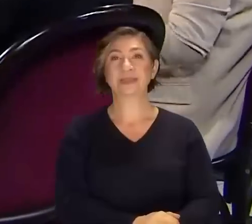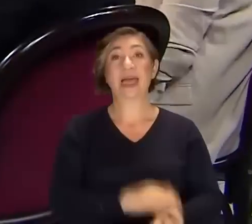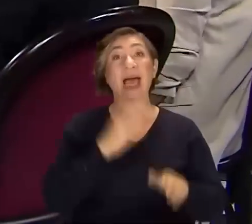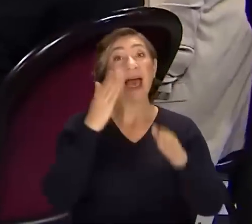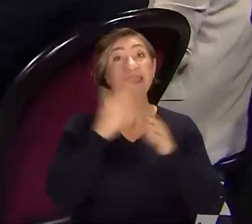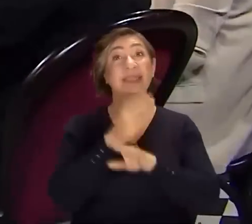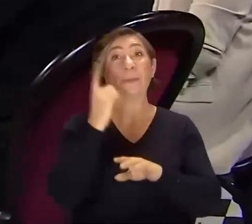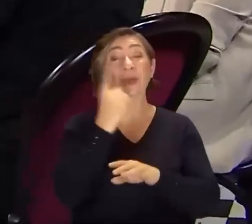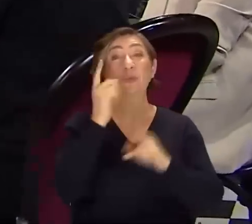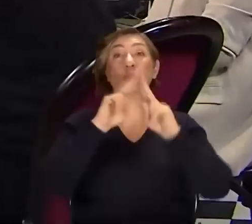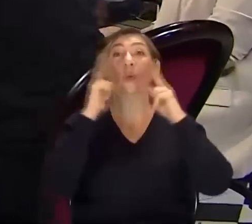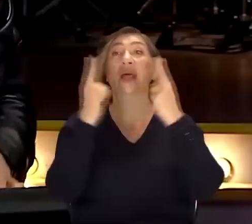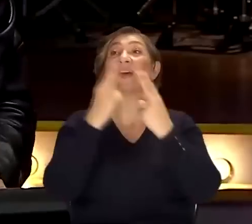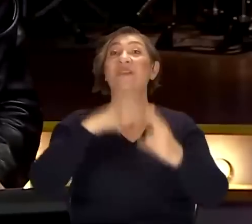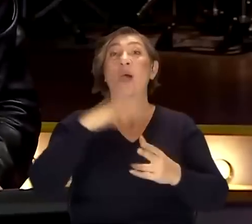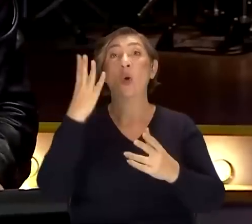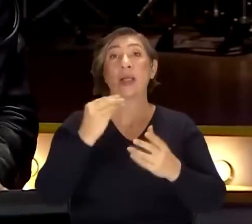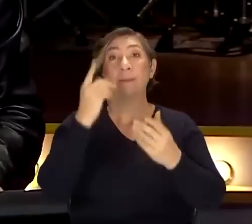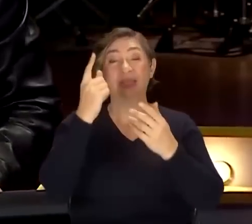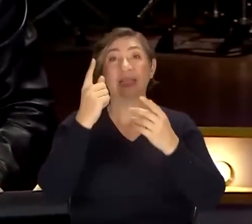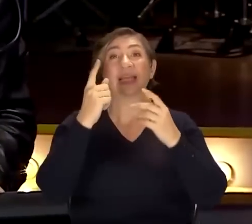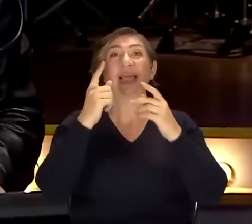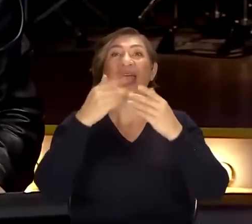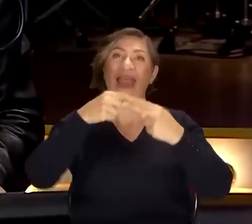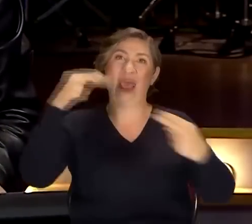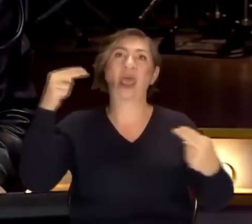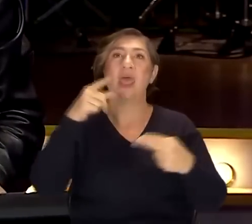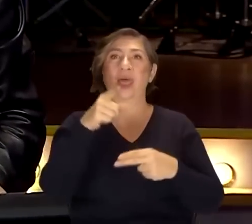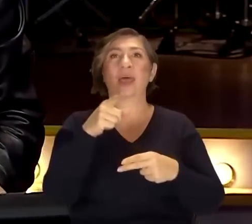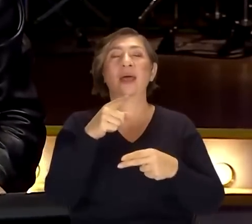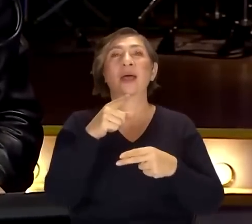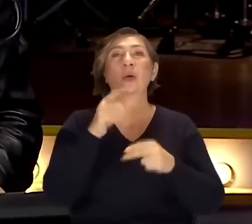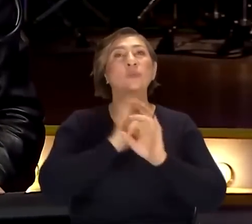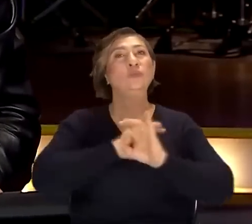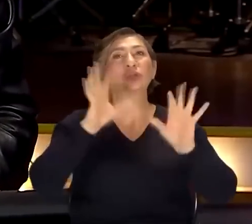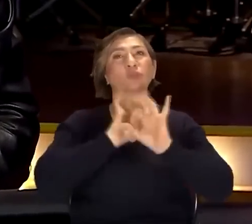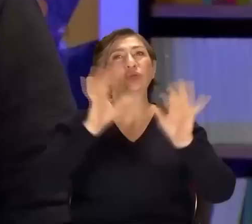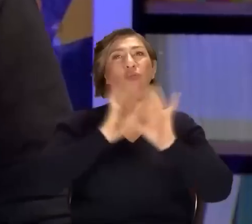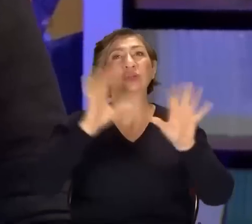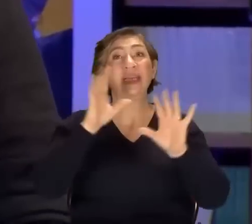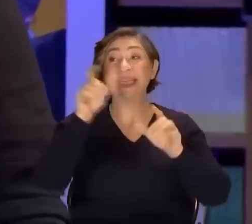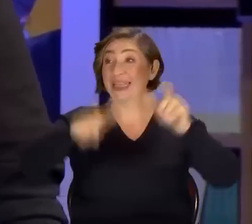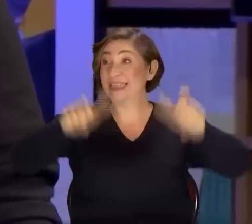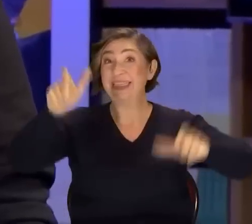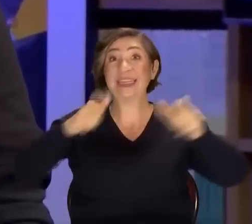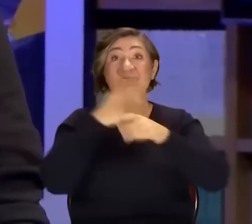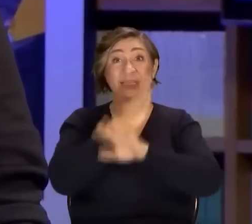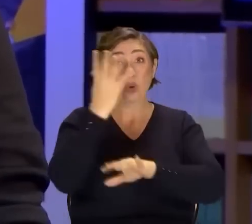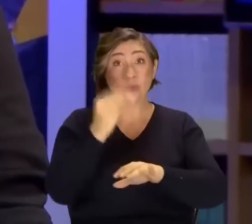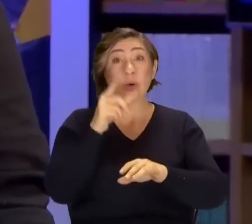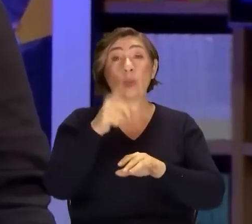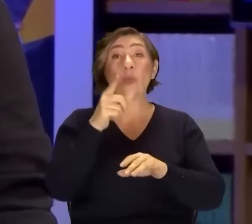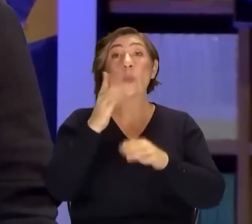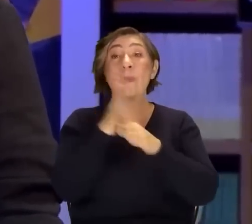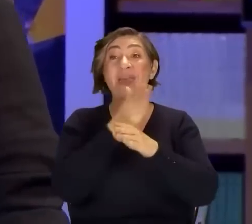Aslında bir bütün dünyada var olan bir format, bir hangout hikayesi. Tabii. Değil aynen. mi? Müthiş. Karakterlerin gerçek olması ve bu